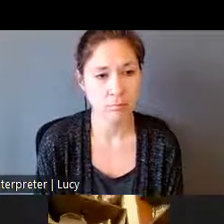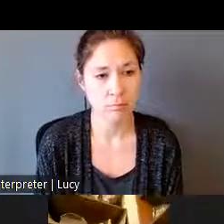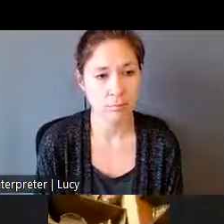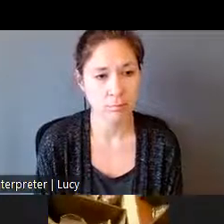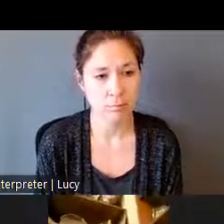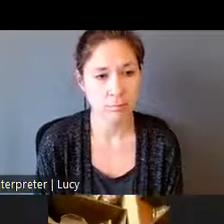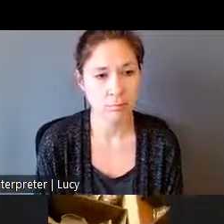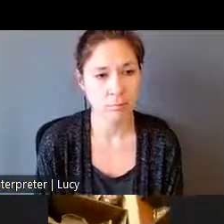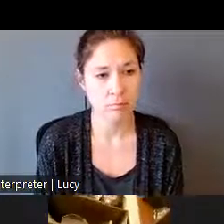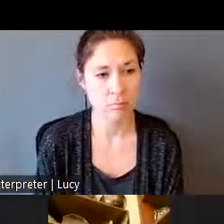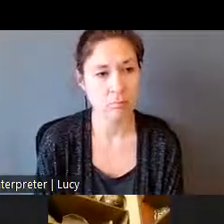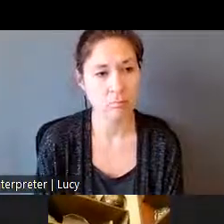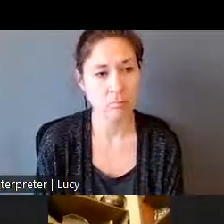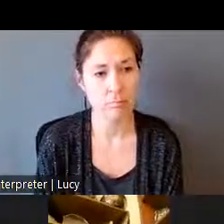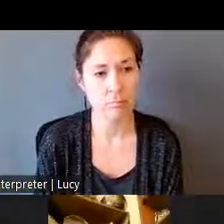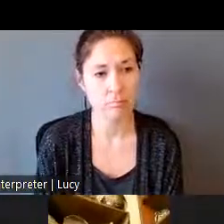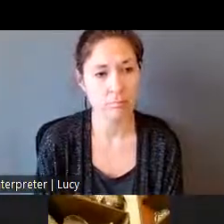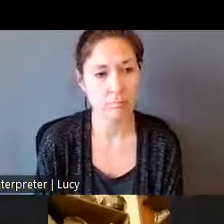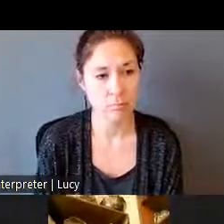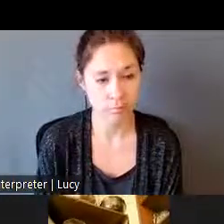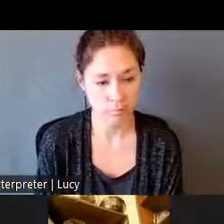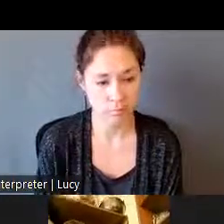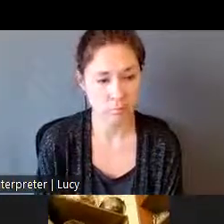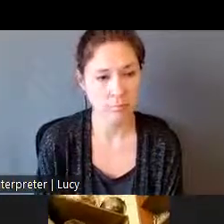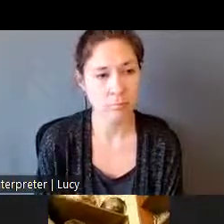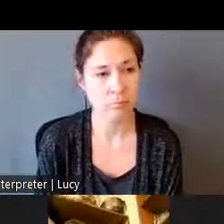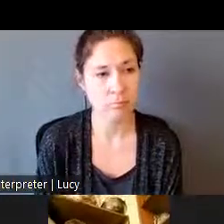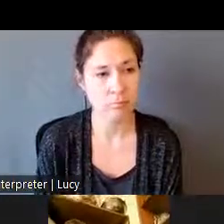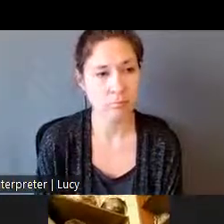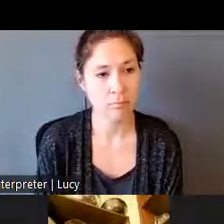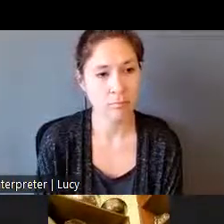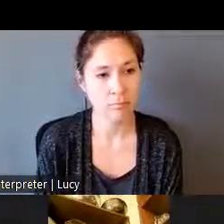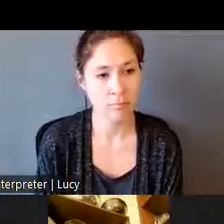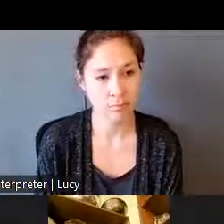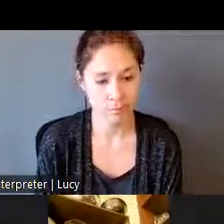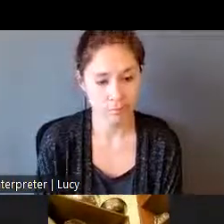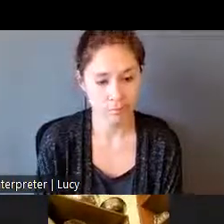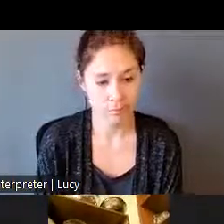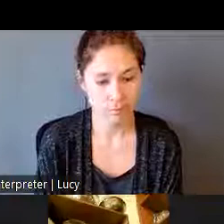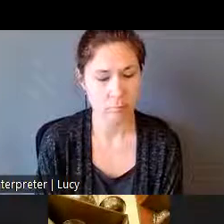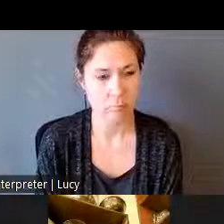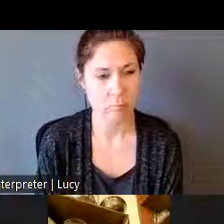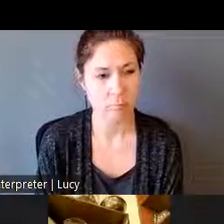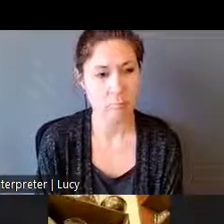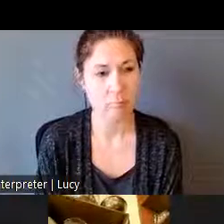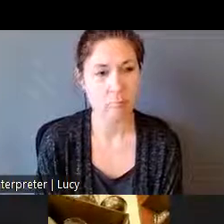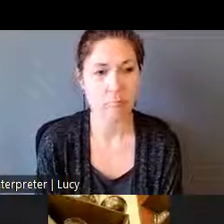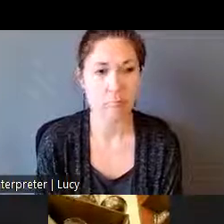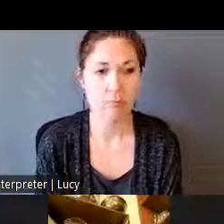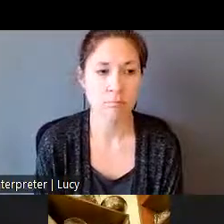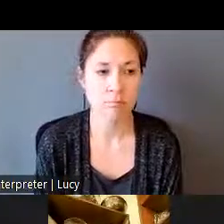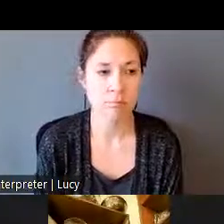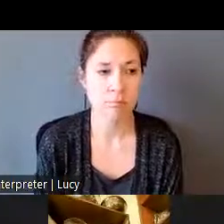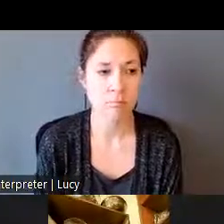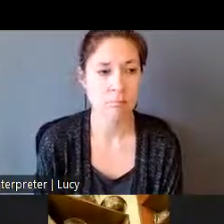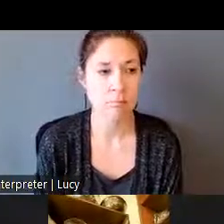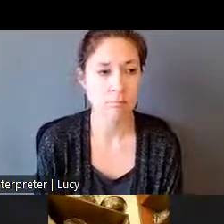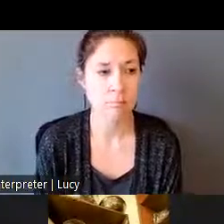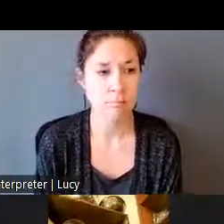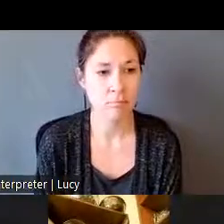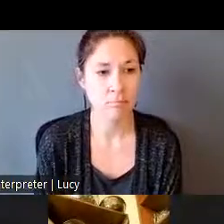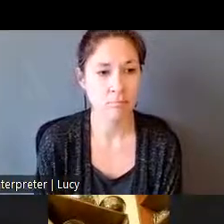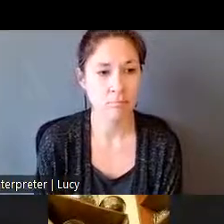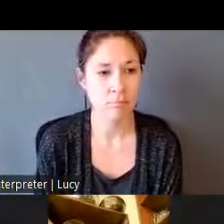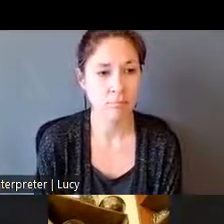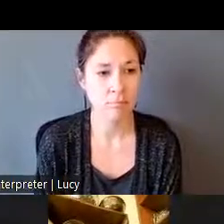之后，你会听到或者是我或者是 Terry 为您服务。如果您是用这个手机或者平板上线，你会看到